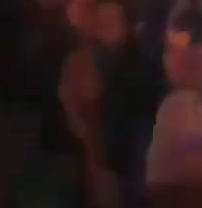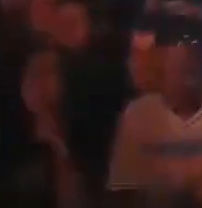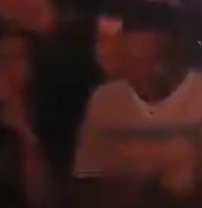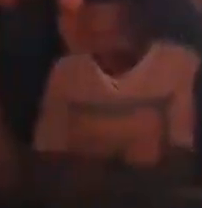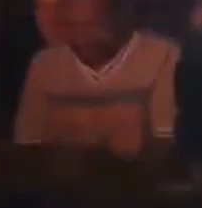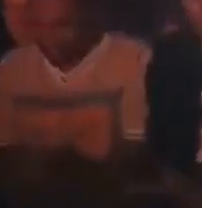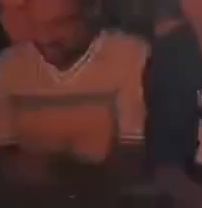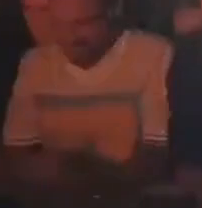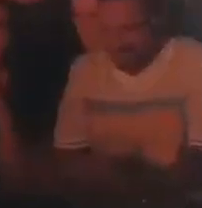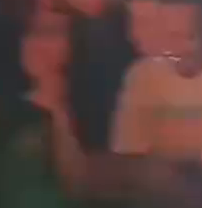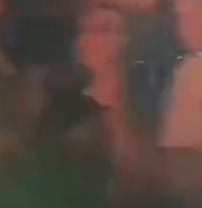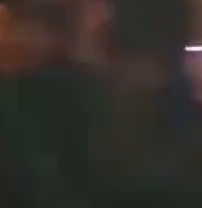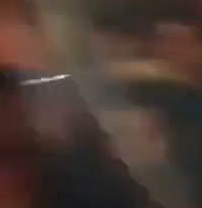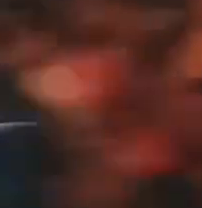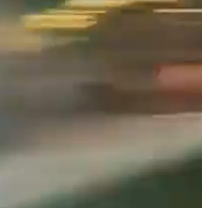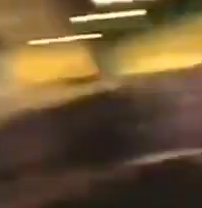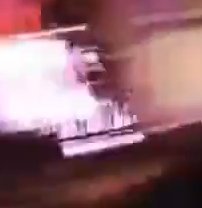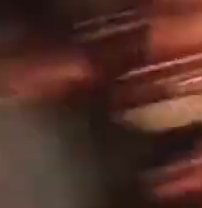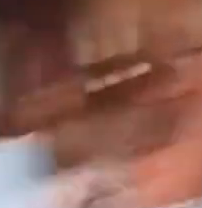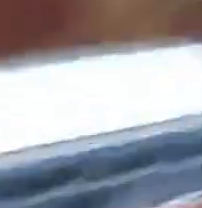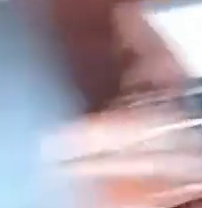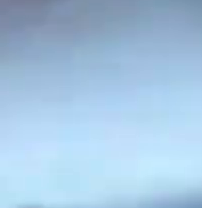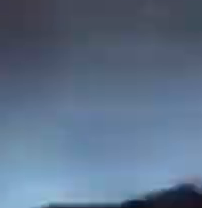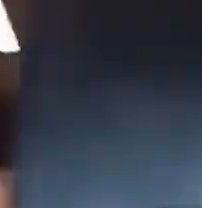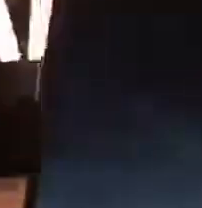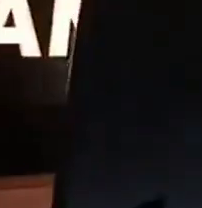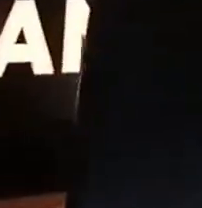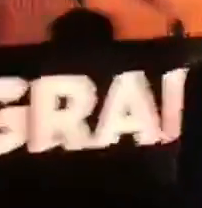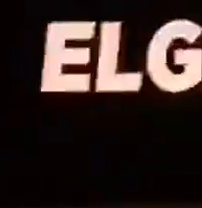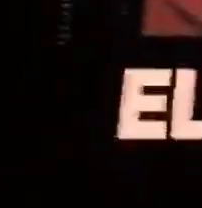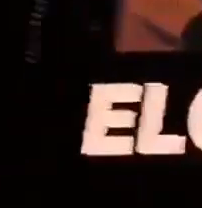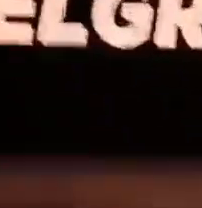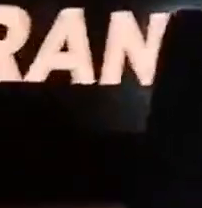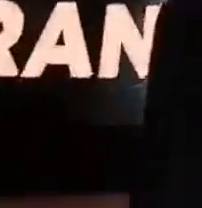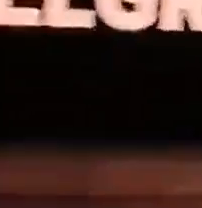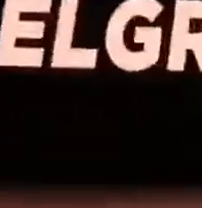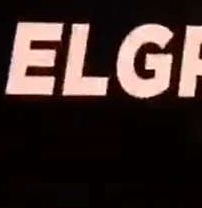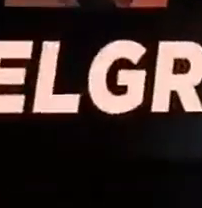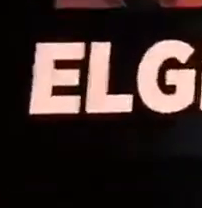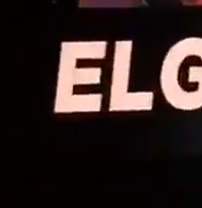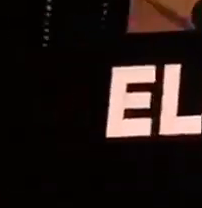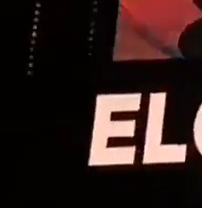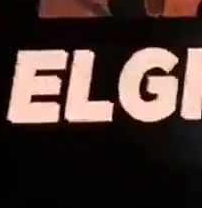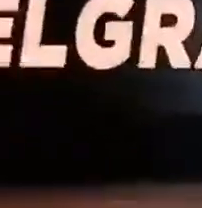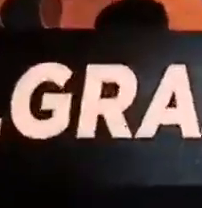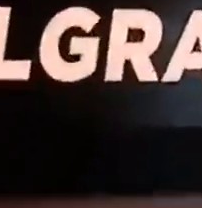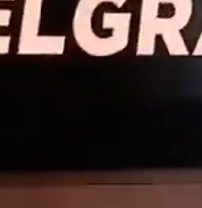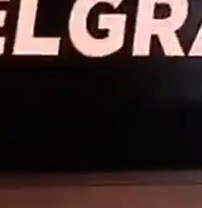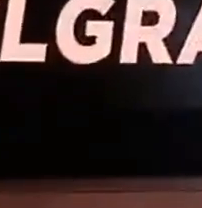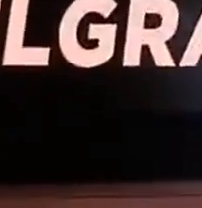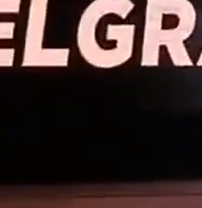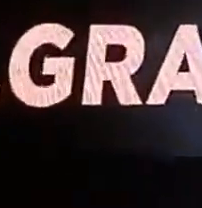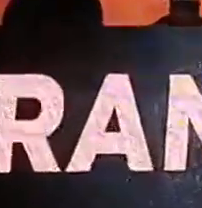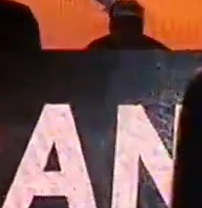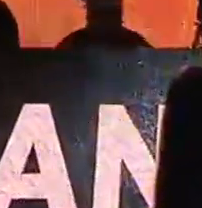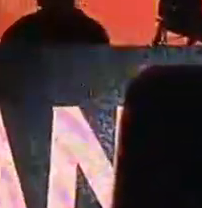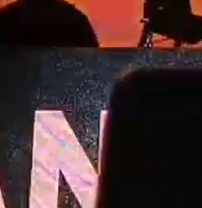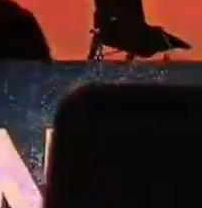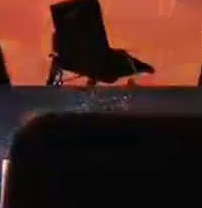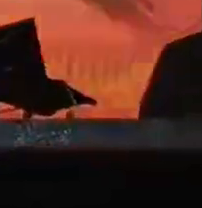الأسرة المغربية وهوية المجتمع وقيمه وثوابته. وهنا أكد بعض البرلمانيين أن